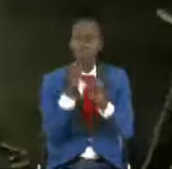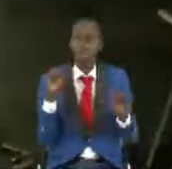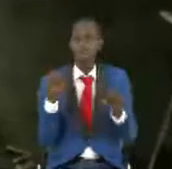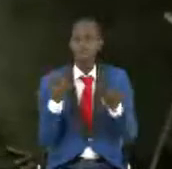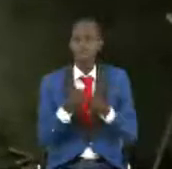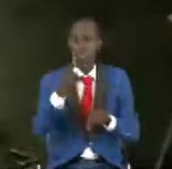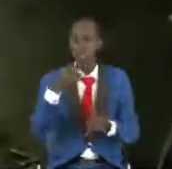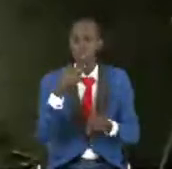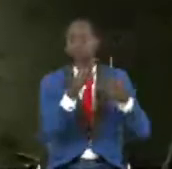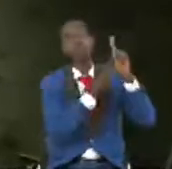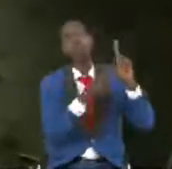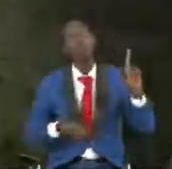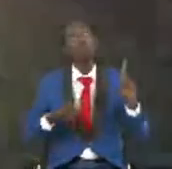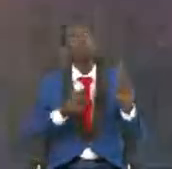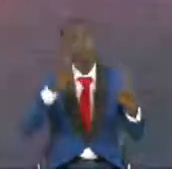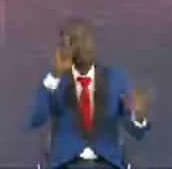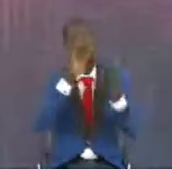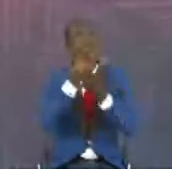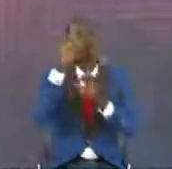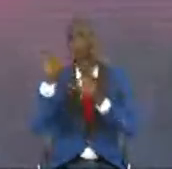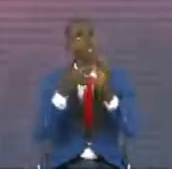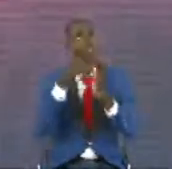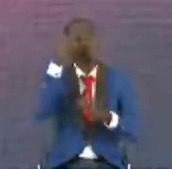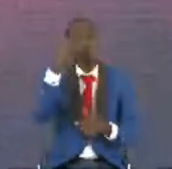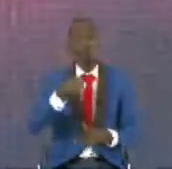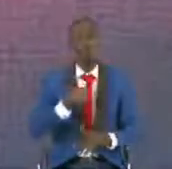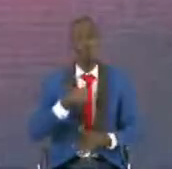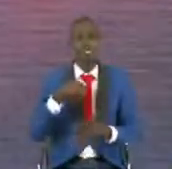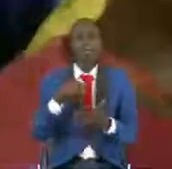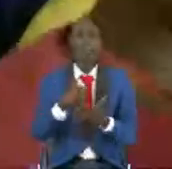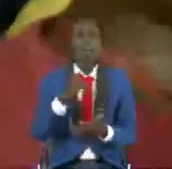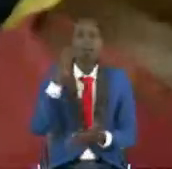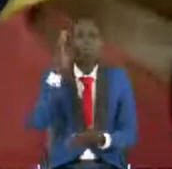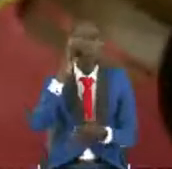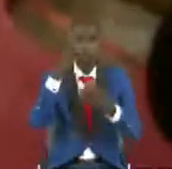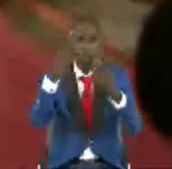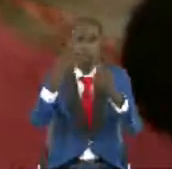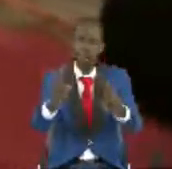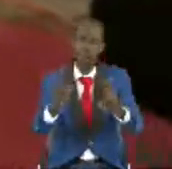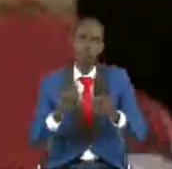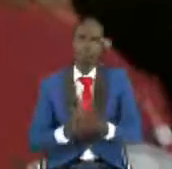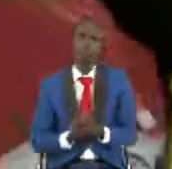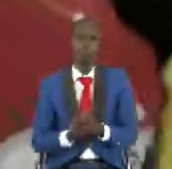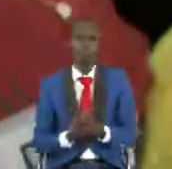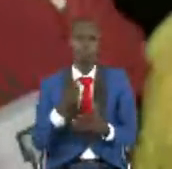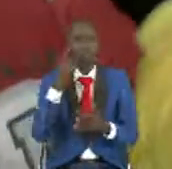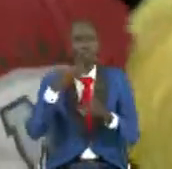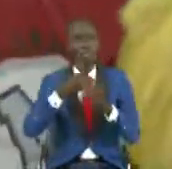soir, oui Seigneur, je crois, tu l'as fait pour moi. Ça va arriver.